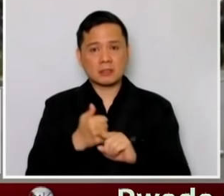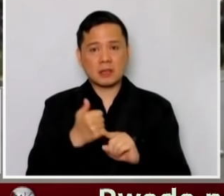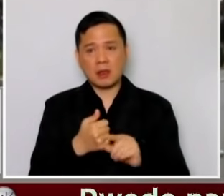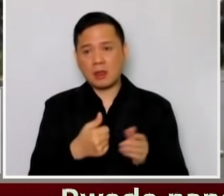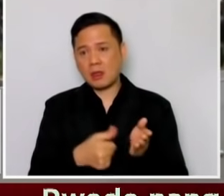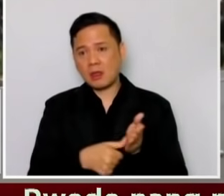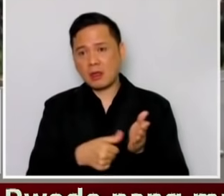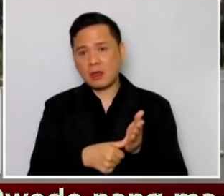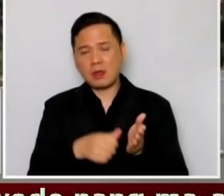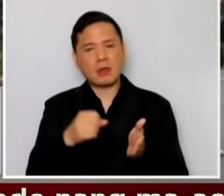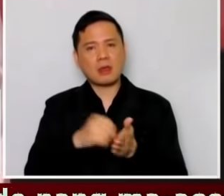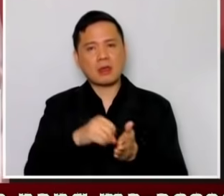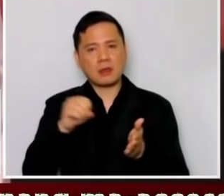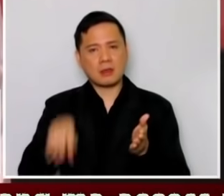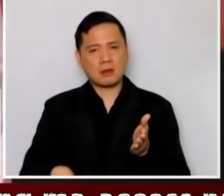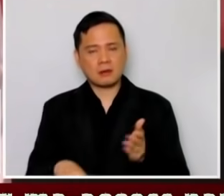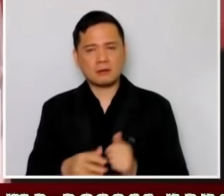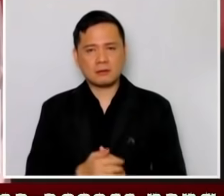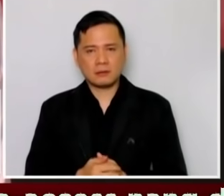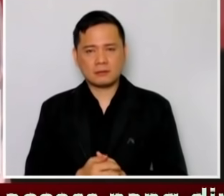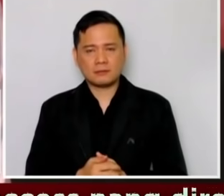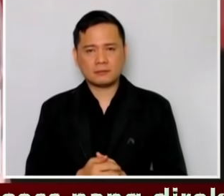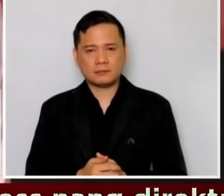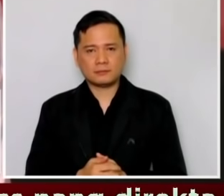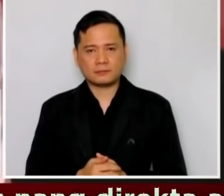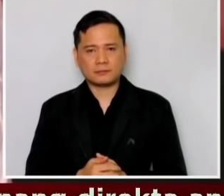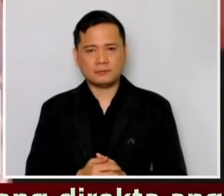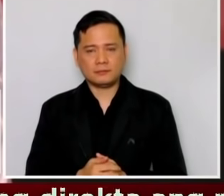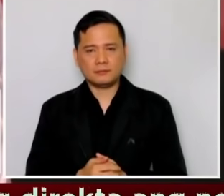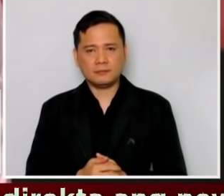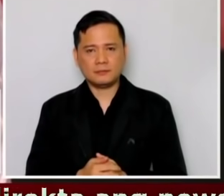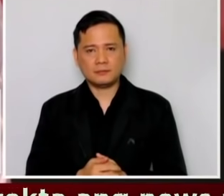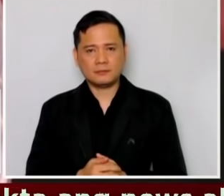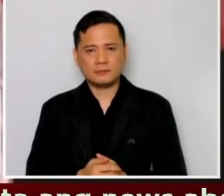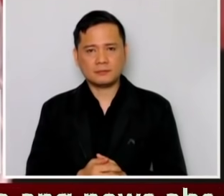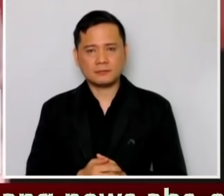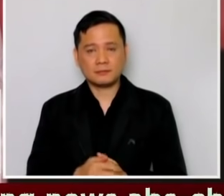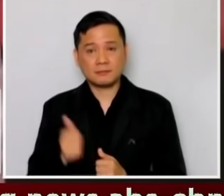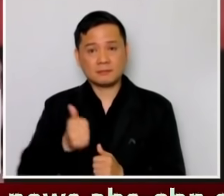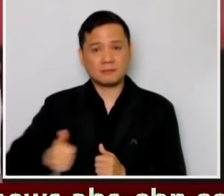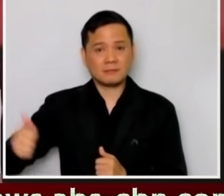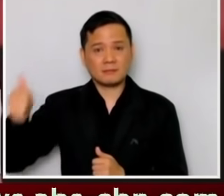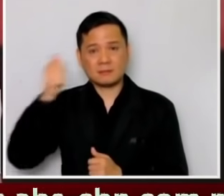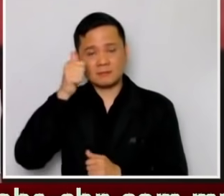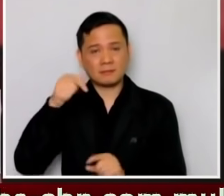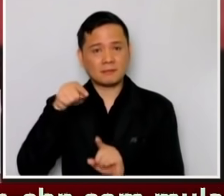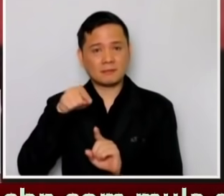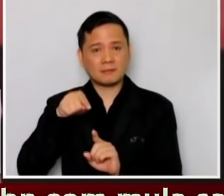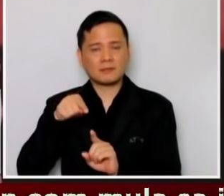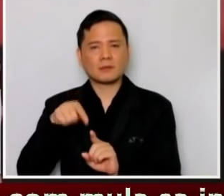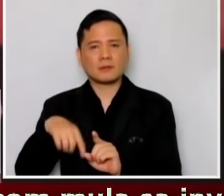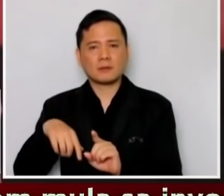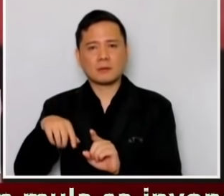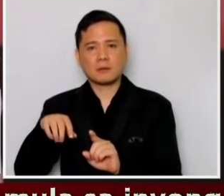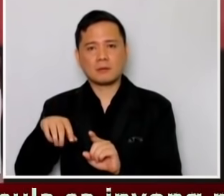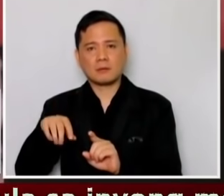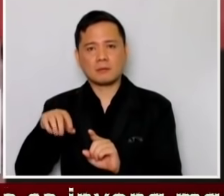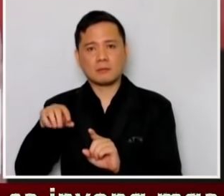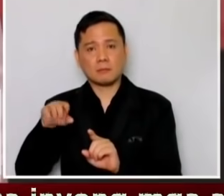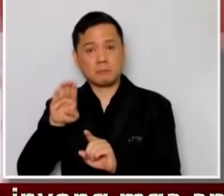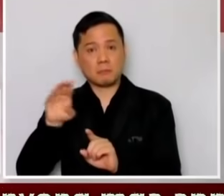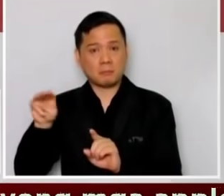umano'y natanggal kay Marcos. Muli namang iginiit ng Chief of Staff at tagapagsalita ni Marcos na si Attorney